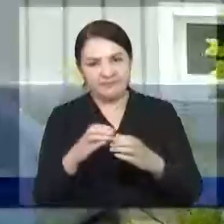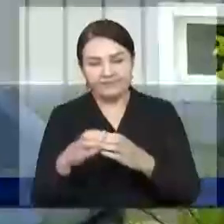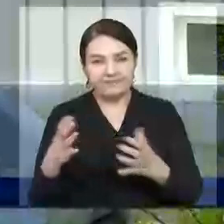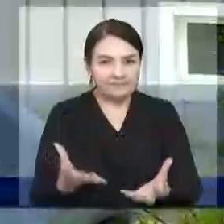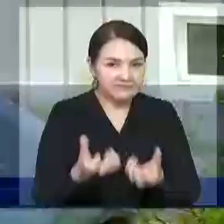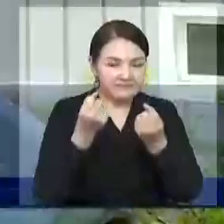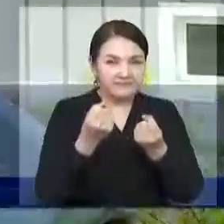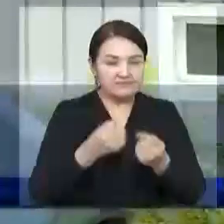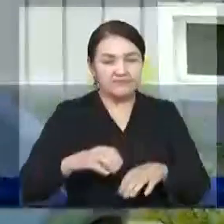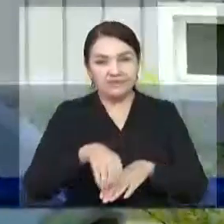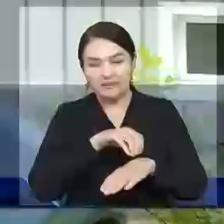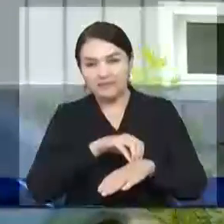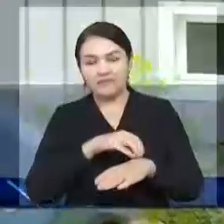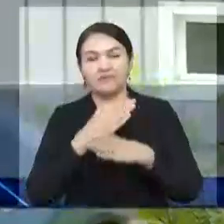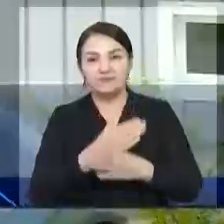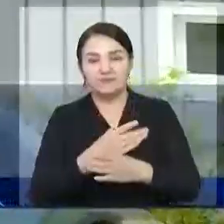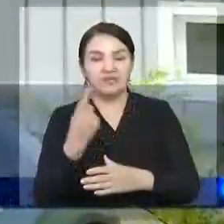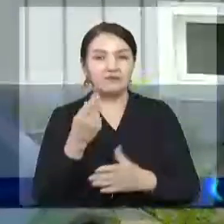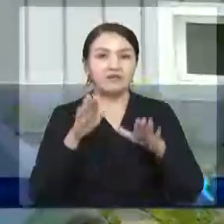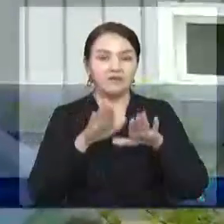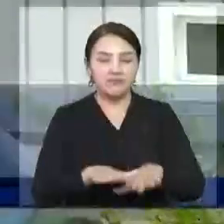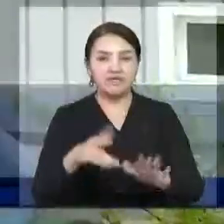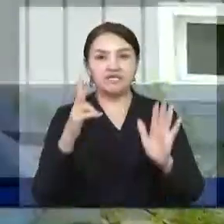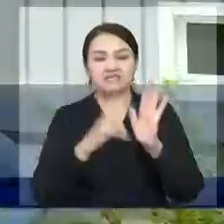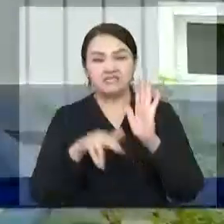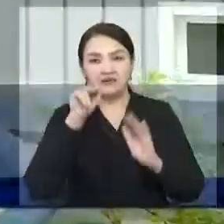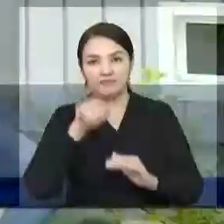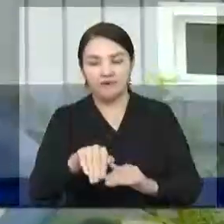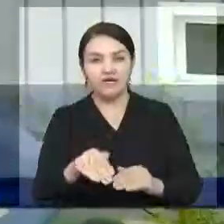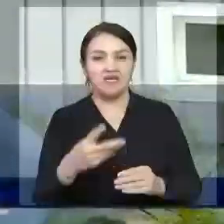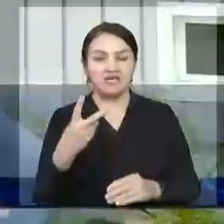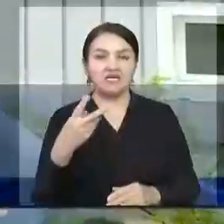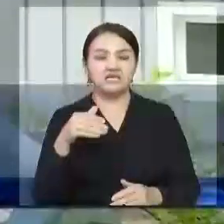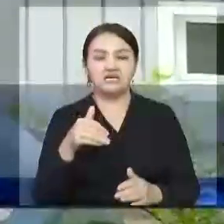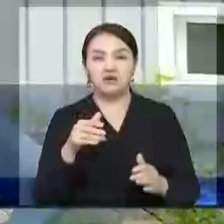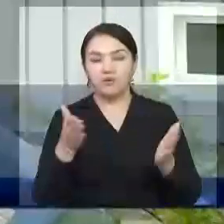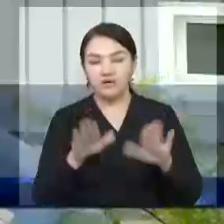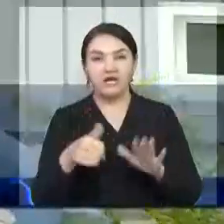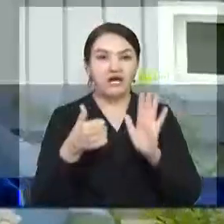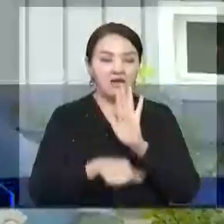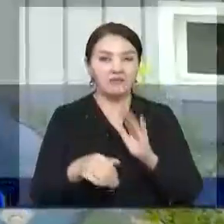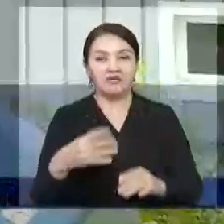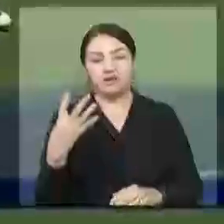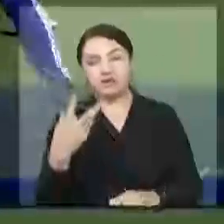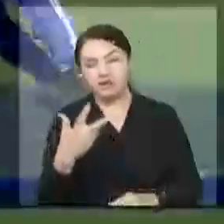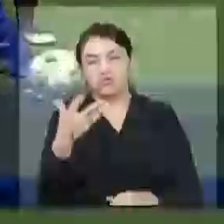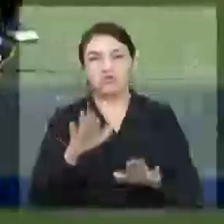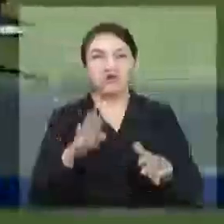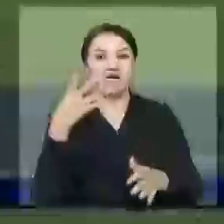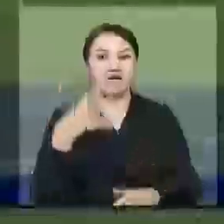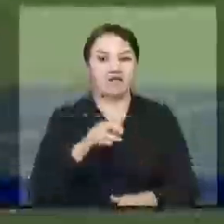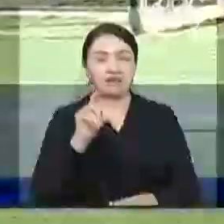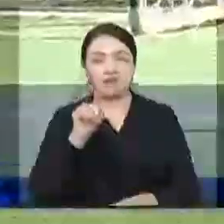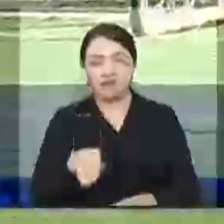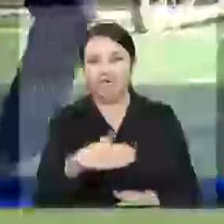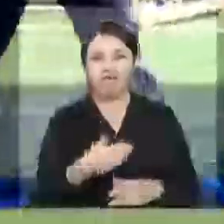демеушілік саған облыс әкімінің көмегімен бірінші орынға 80 мың, екінші орынға 60 мың, үшінші орынға 40 мың. Ақсақалдар